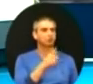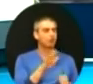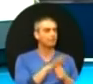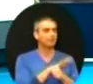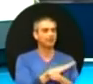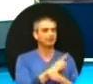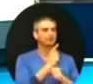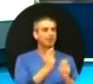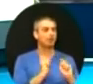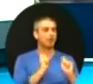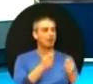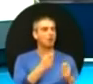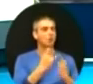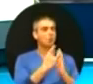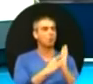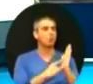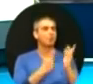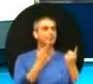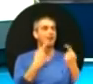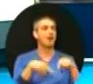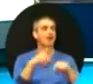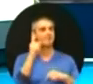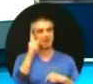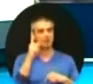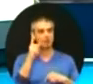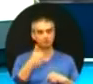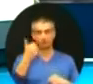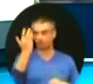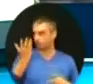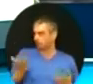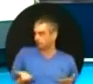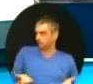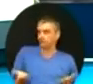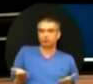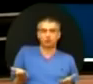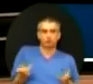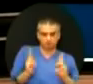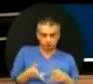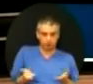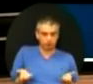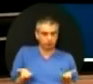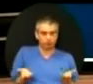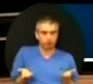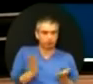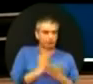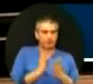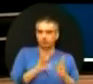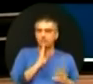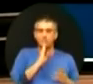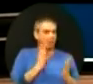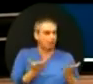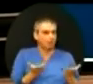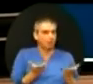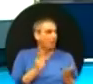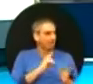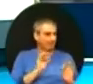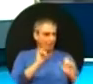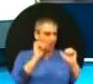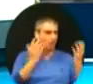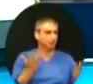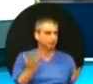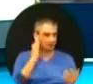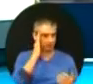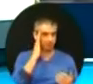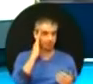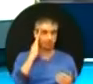מכסה להעלות חוקים לוועדת השרים. בבקשה, אז זה קיים. אז זה קיים כבר היום, ואף אחד לא צעק. לא,